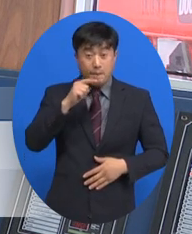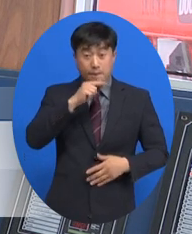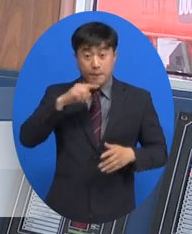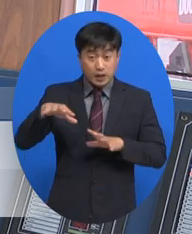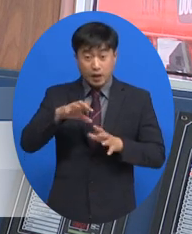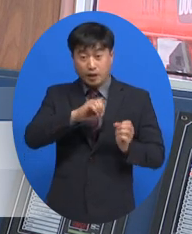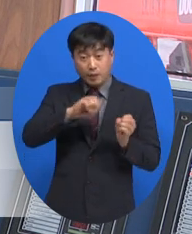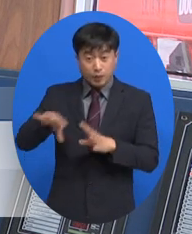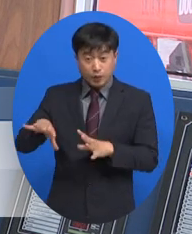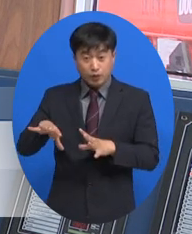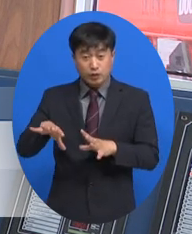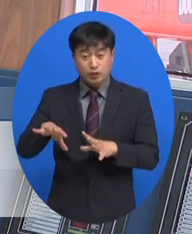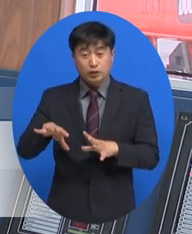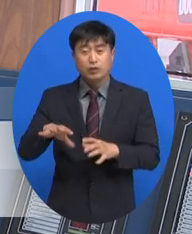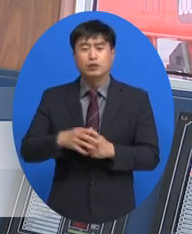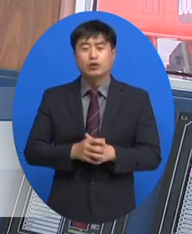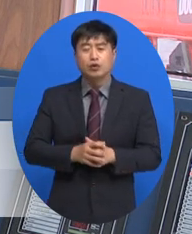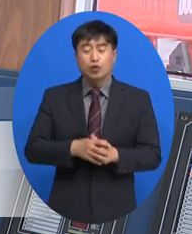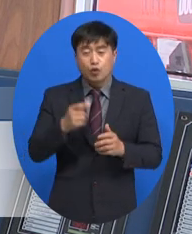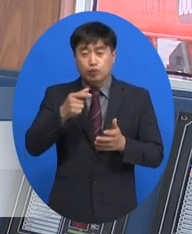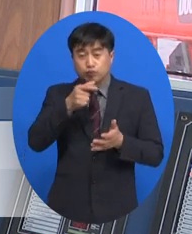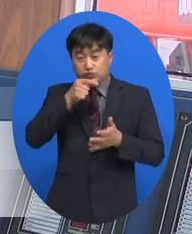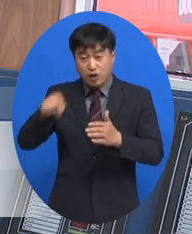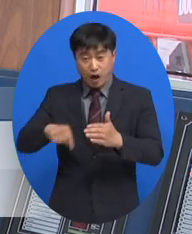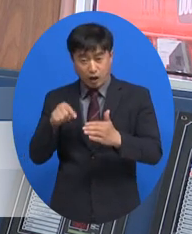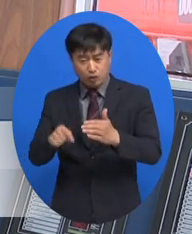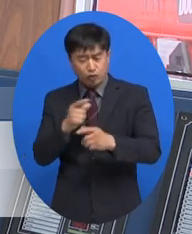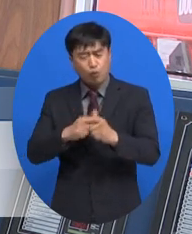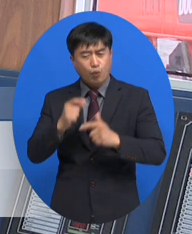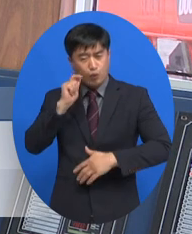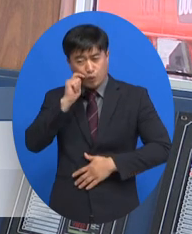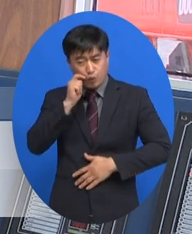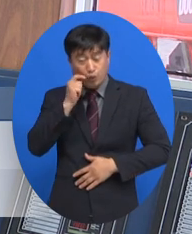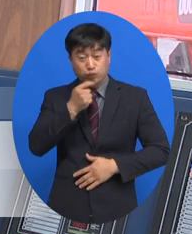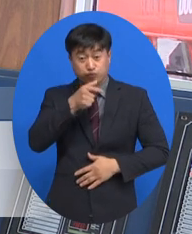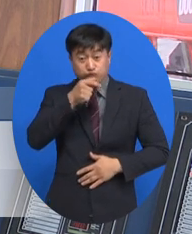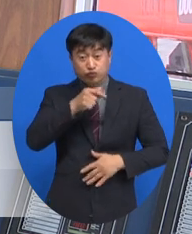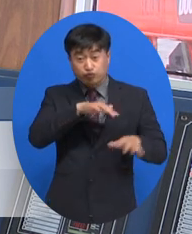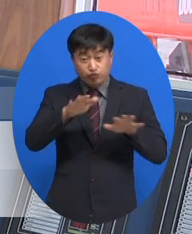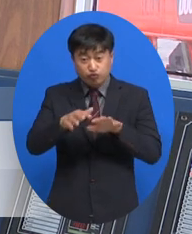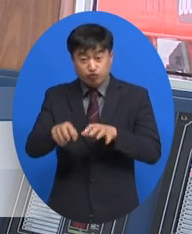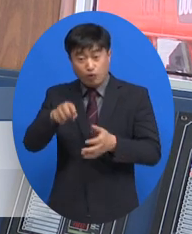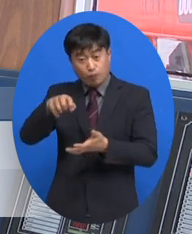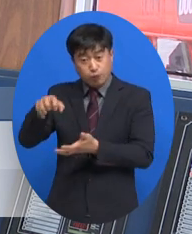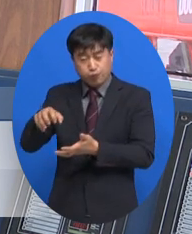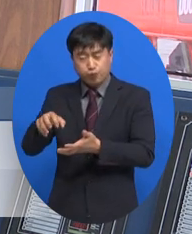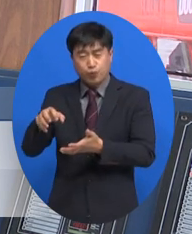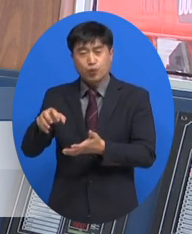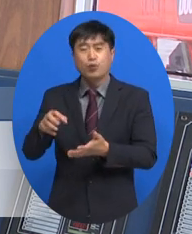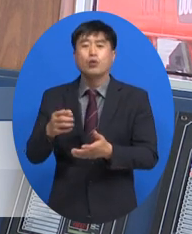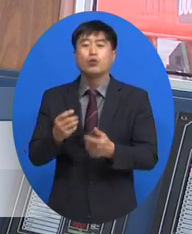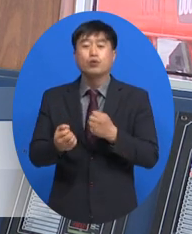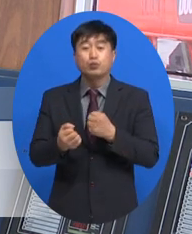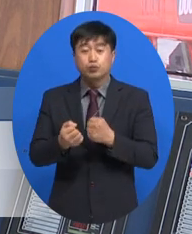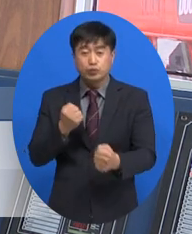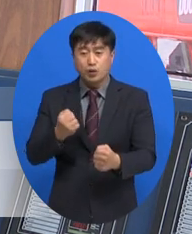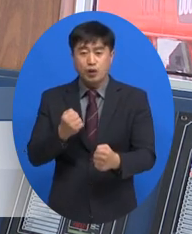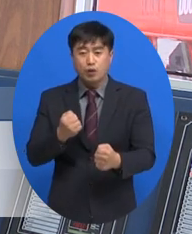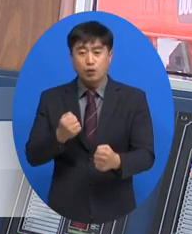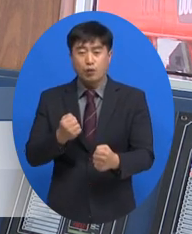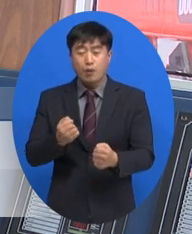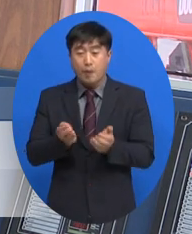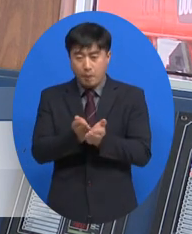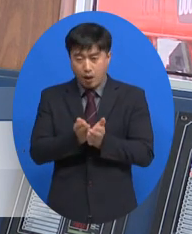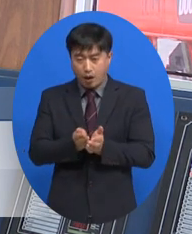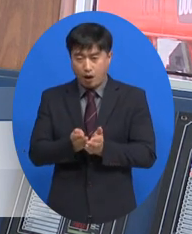경우에는 수중에 있는 거는 더더군다나 어렵고 수상에 떠다니는 것이 부유물이라고 해도 실질적으로 저희